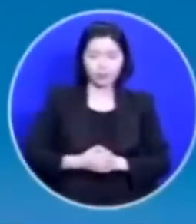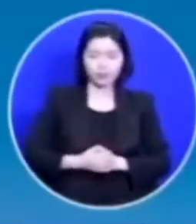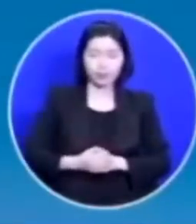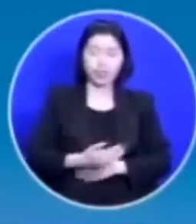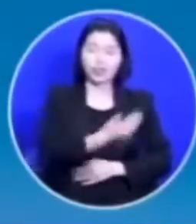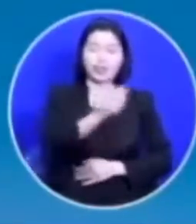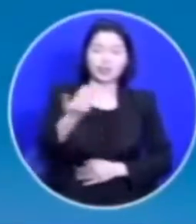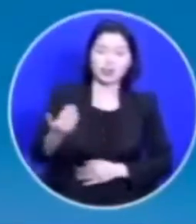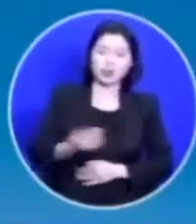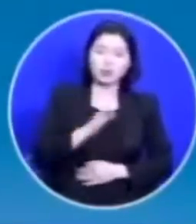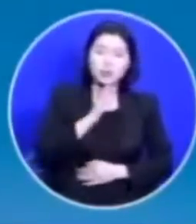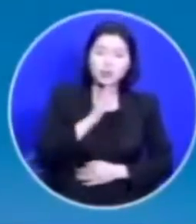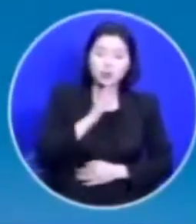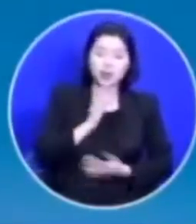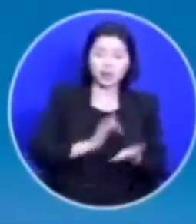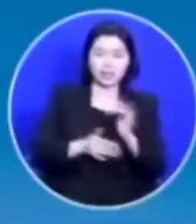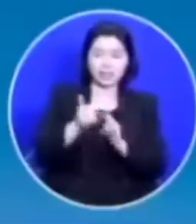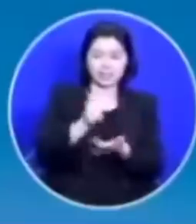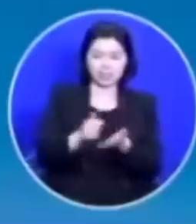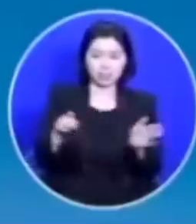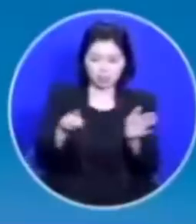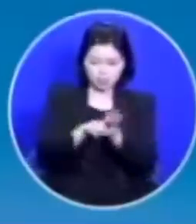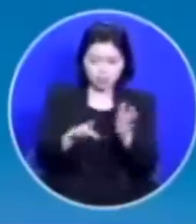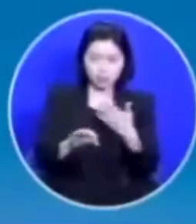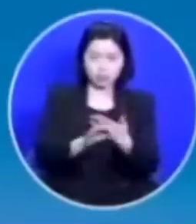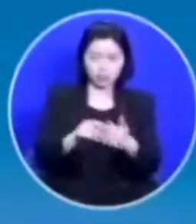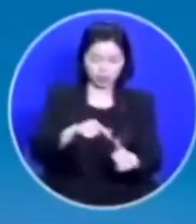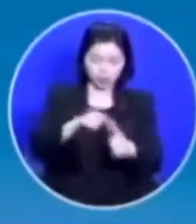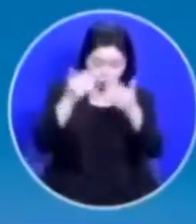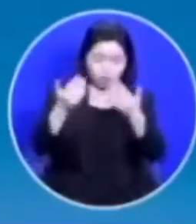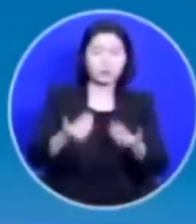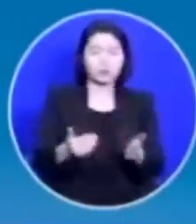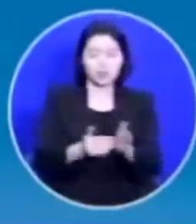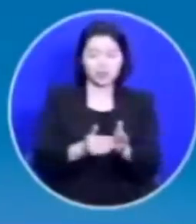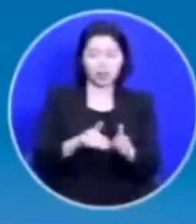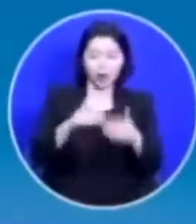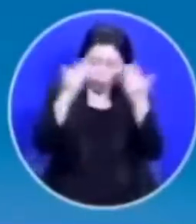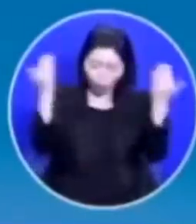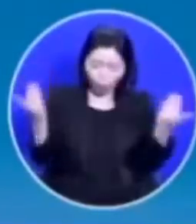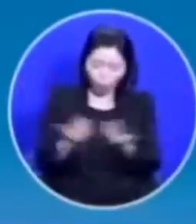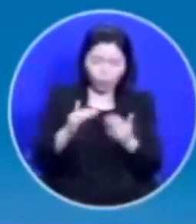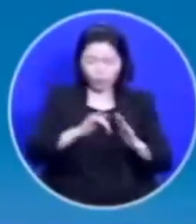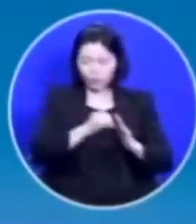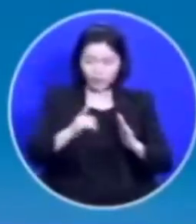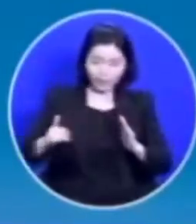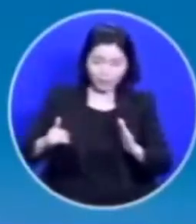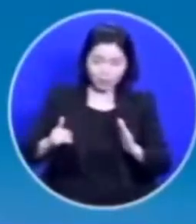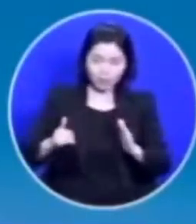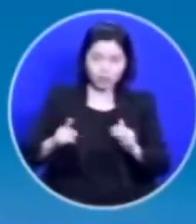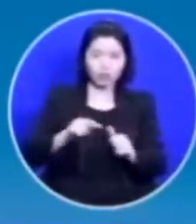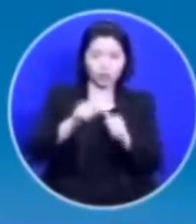여러분 정말 예수를 믿으면 구원 받습니다 온가족이 다 구원 받습니다